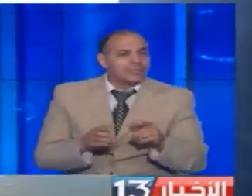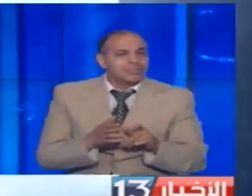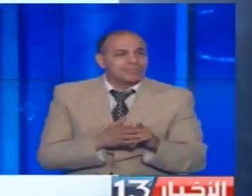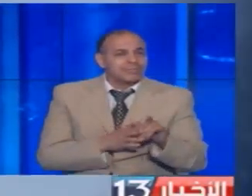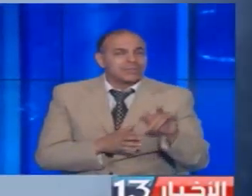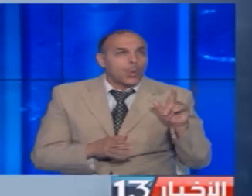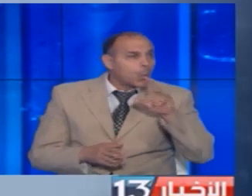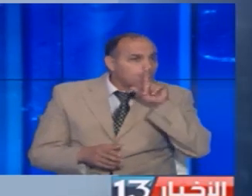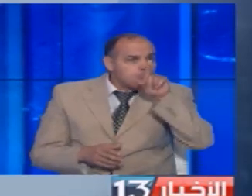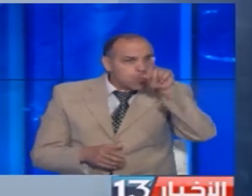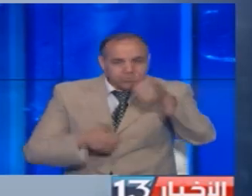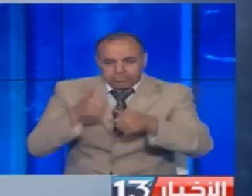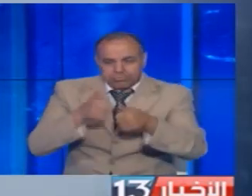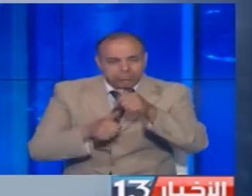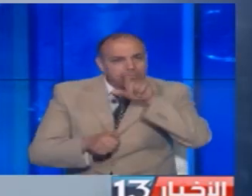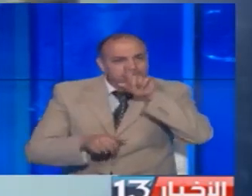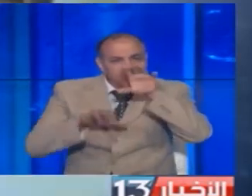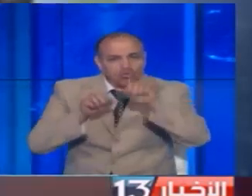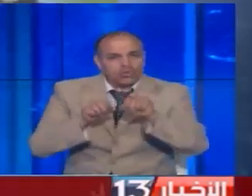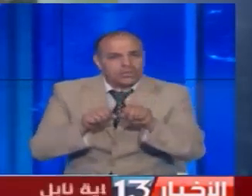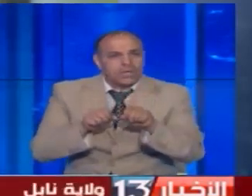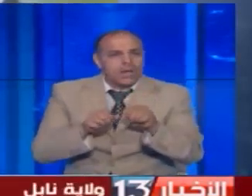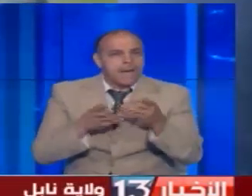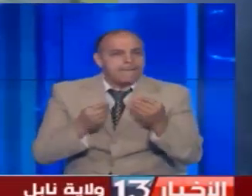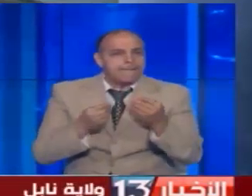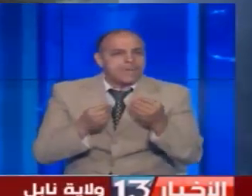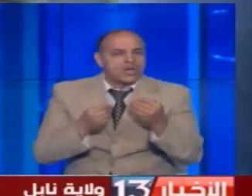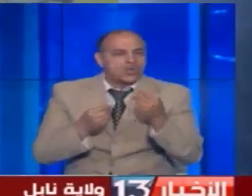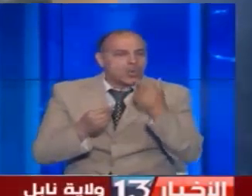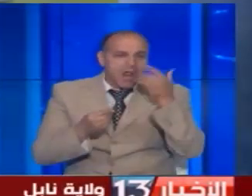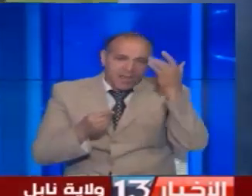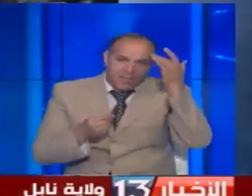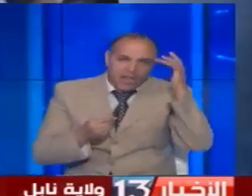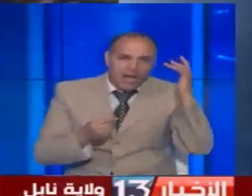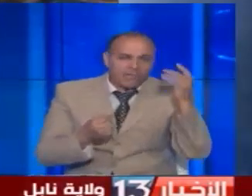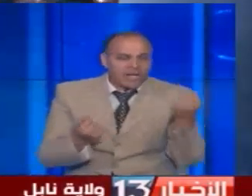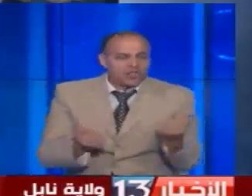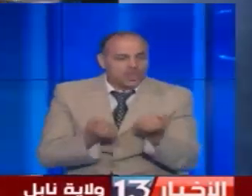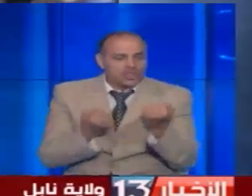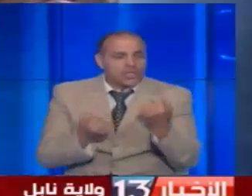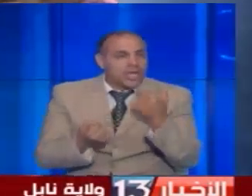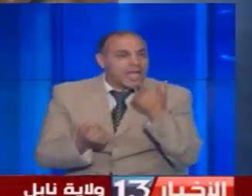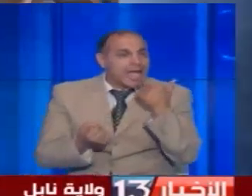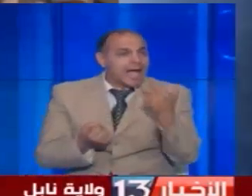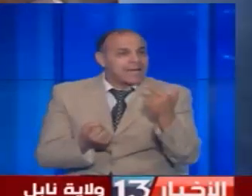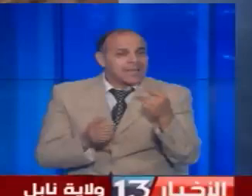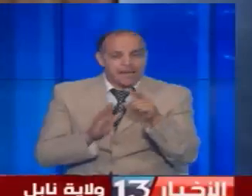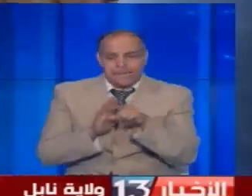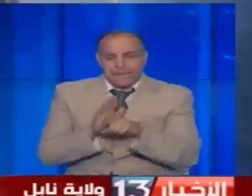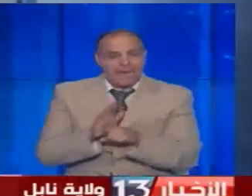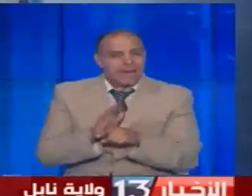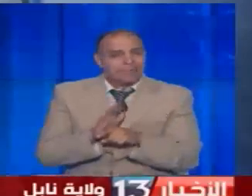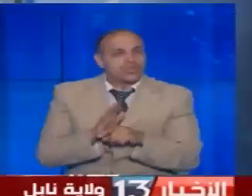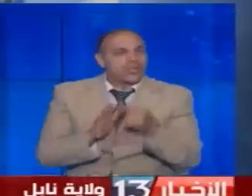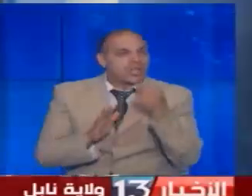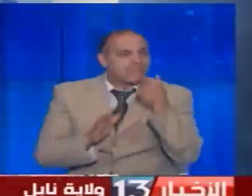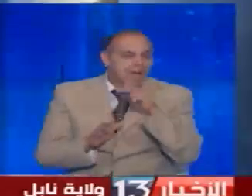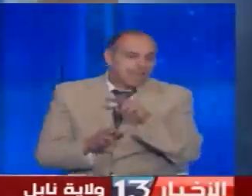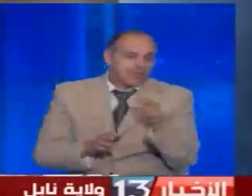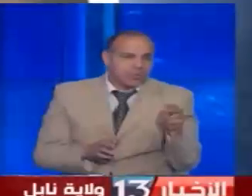الساف ومسابقة الصيد تضمنت عددا من الفسحات الثقافية التنشيطية عبر برنامج فعاليات